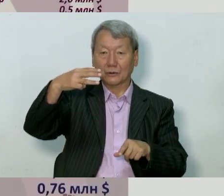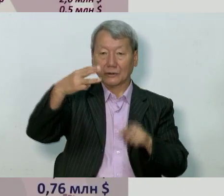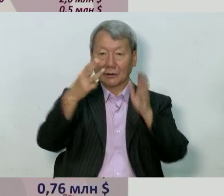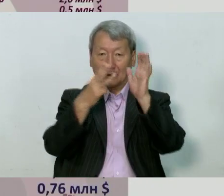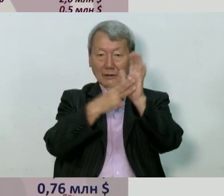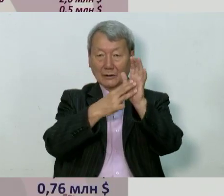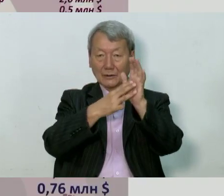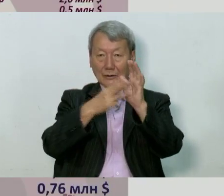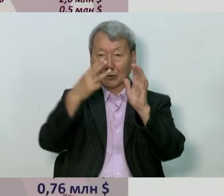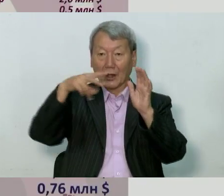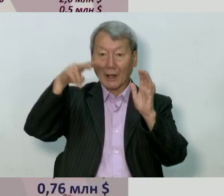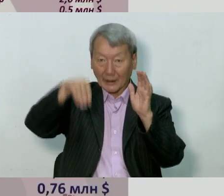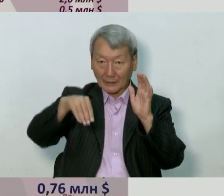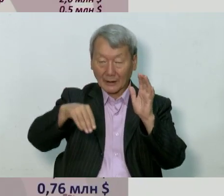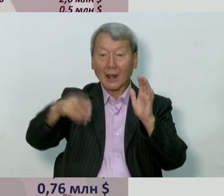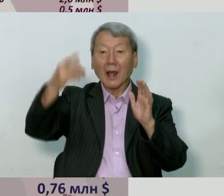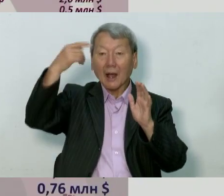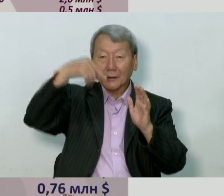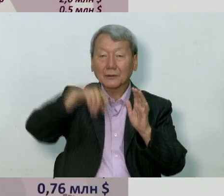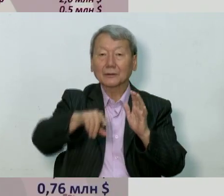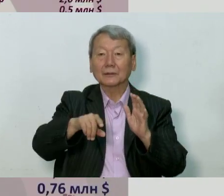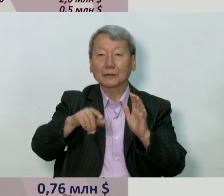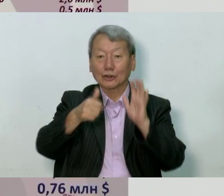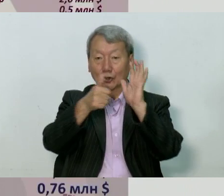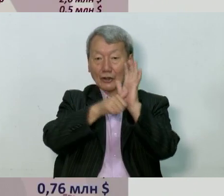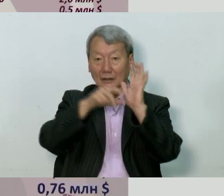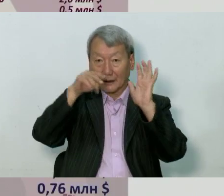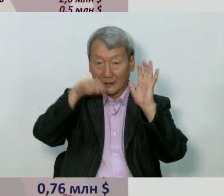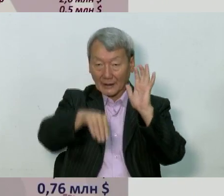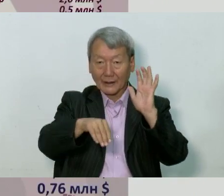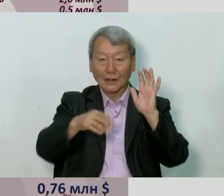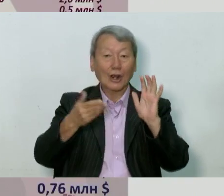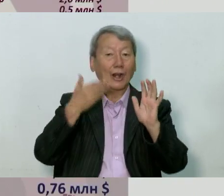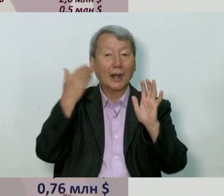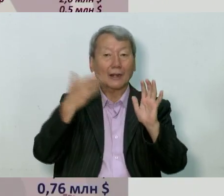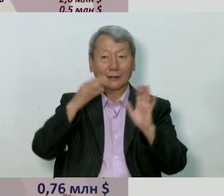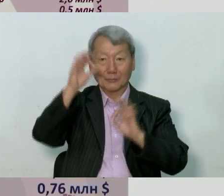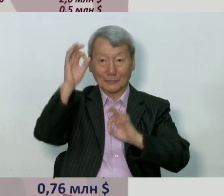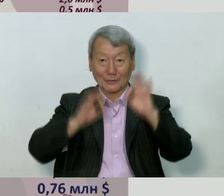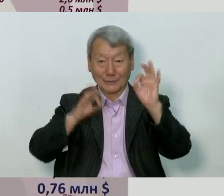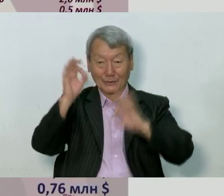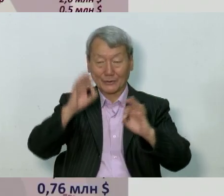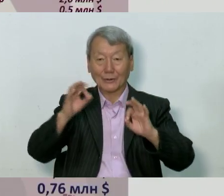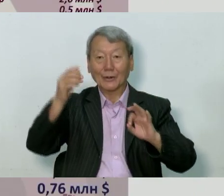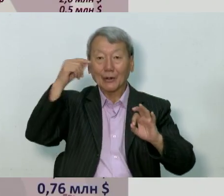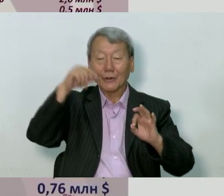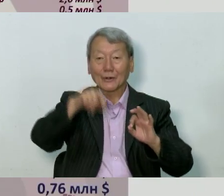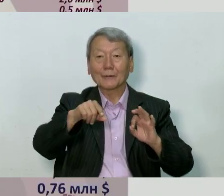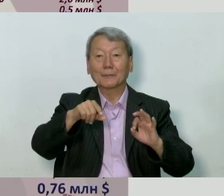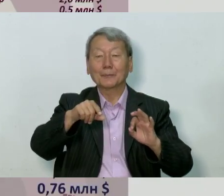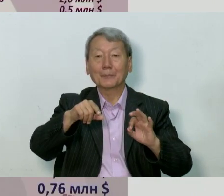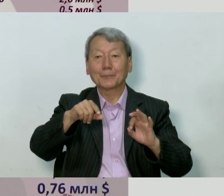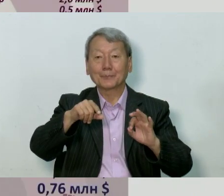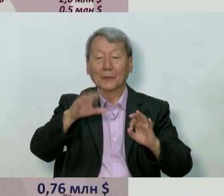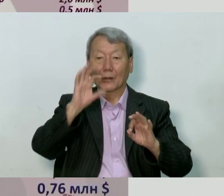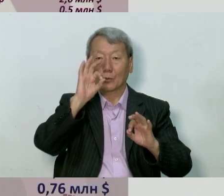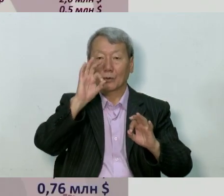38 жыл мөөнөтү, анын ичинде 6 жылдык жеңилдетилген мөөнөт каралган, ал эми пайыздык